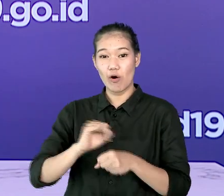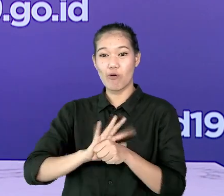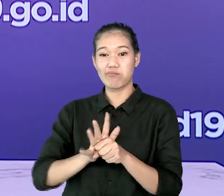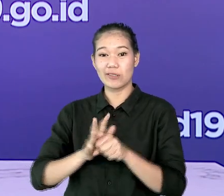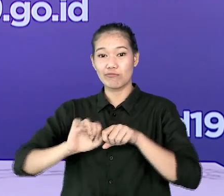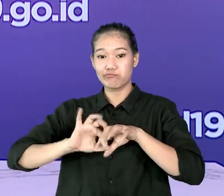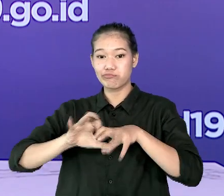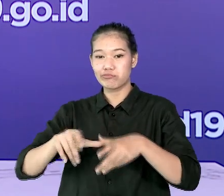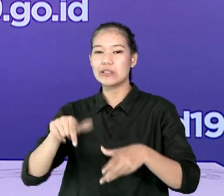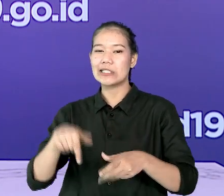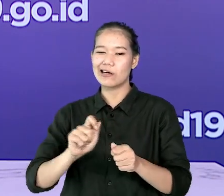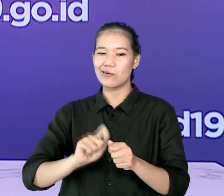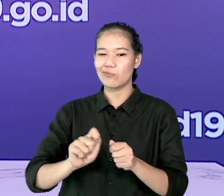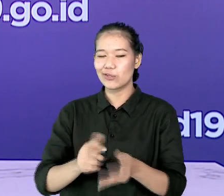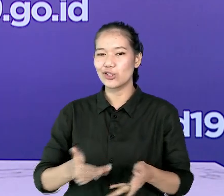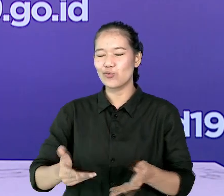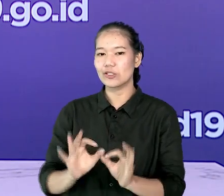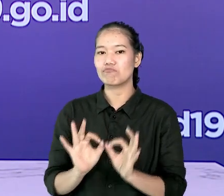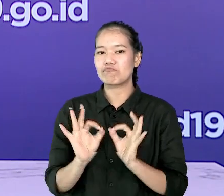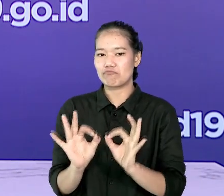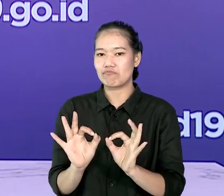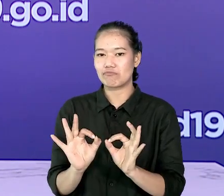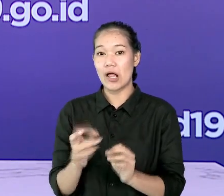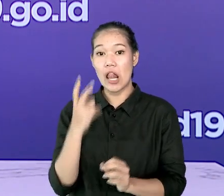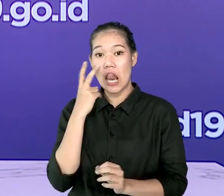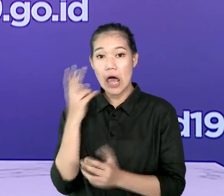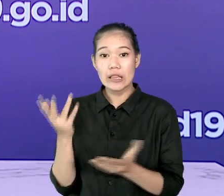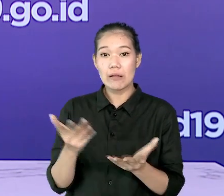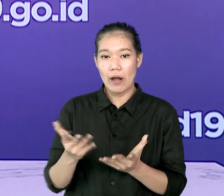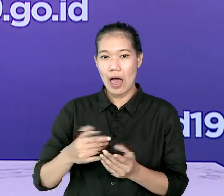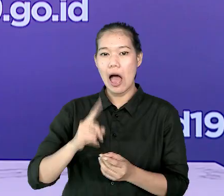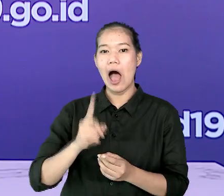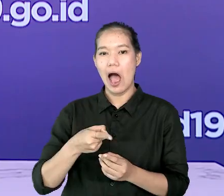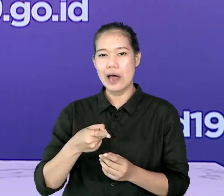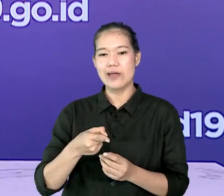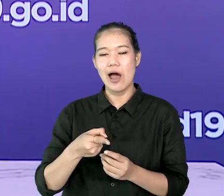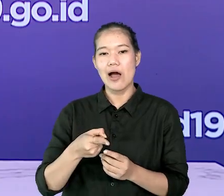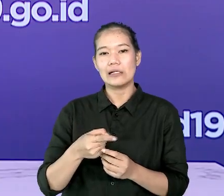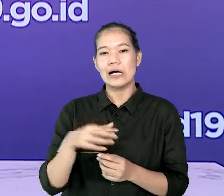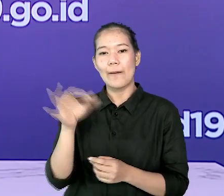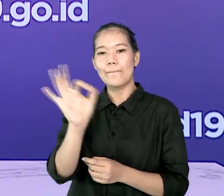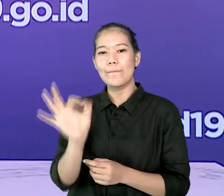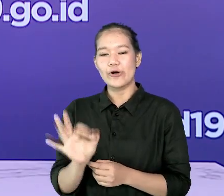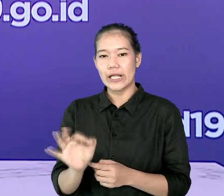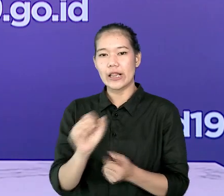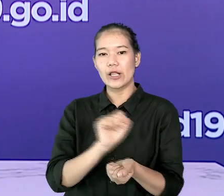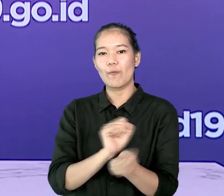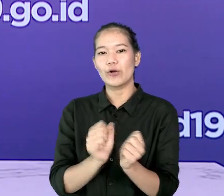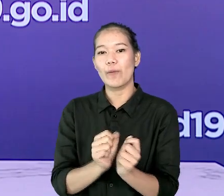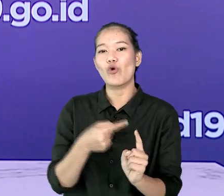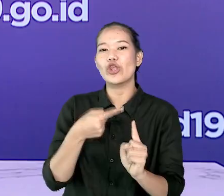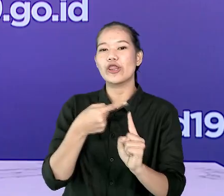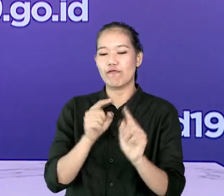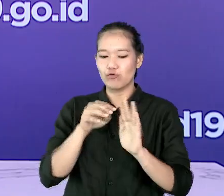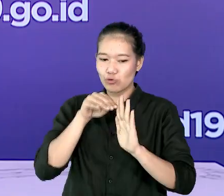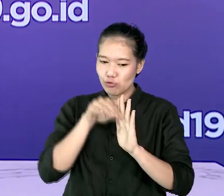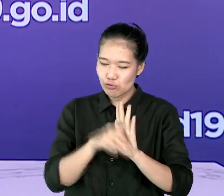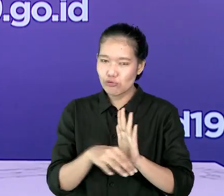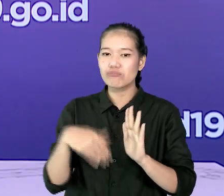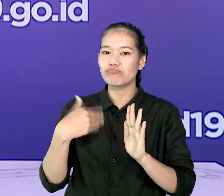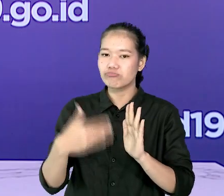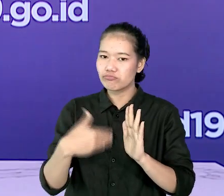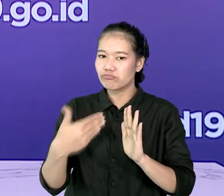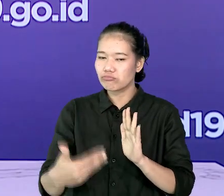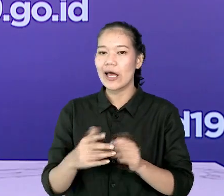terus mengalami perbaikan. Hal ini dapat terlihat dari angka positivity rate yang terus menurun dan juga